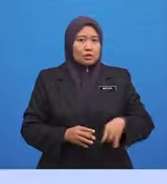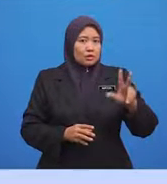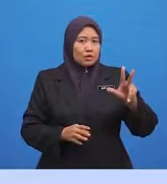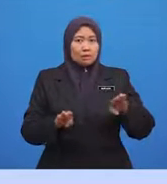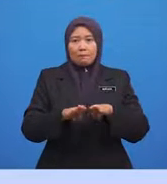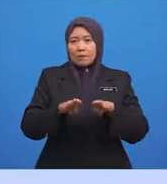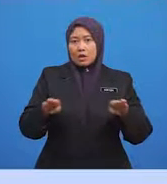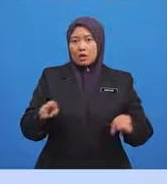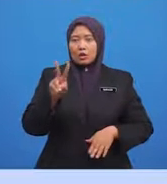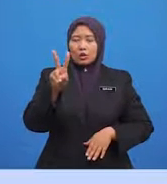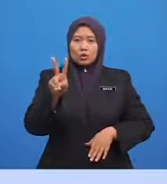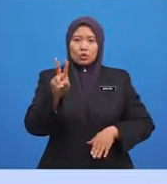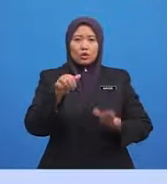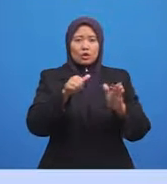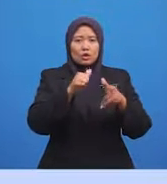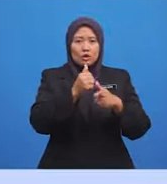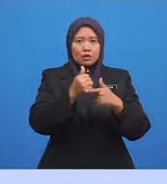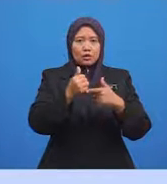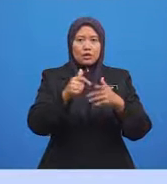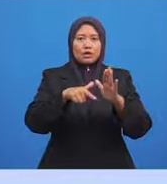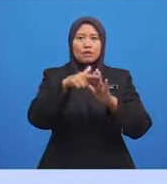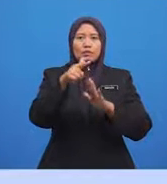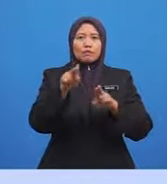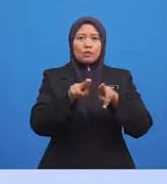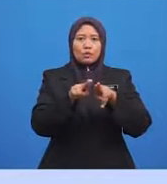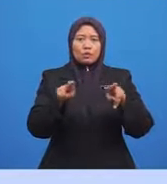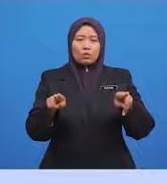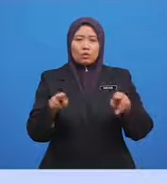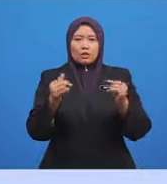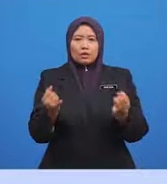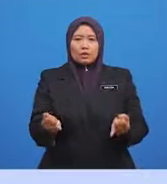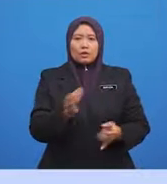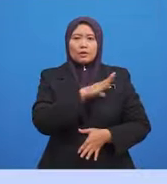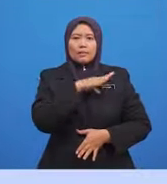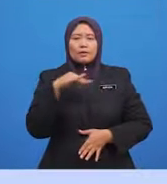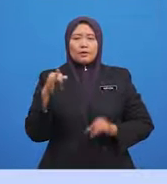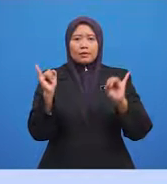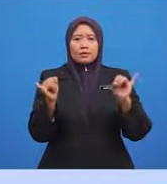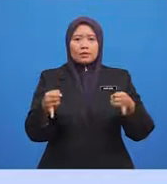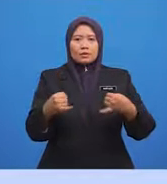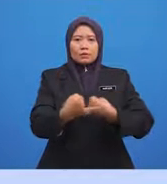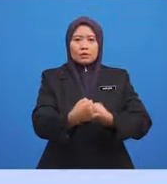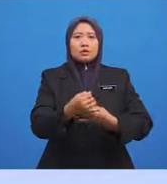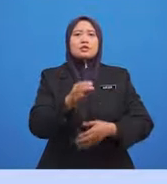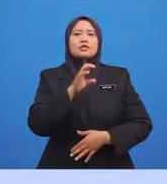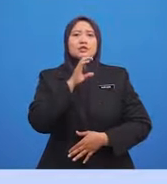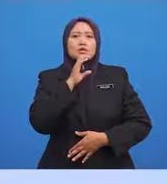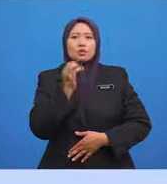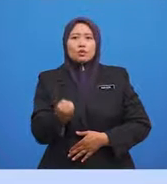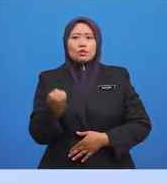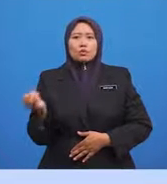lebih ukuran jisim dan isi padu cecair objek menggunakan unit bukan piawai.